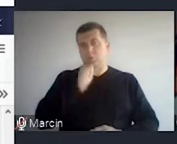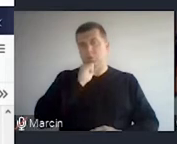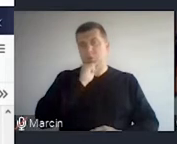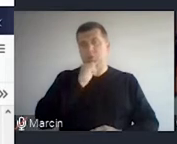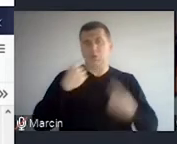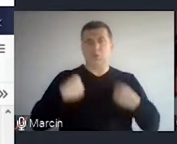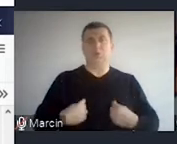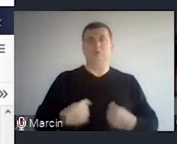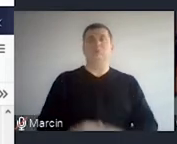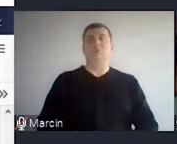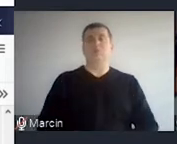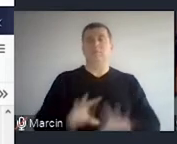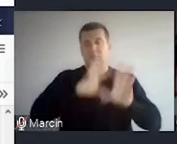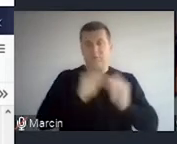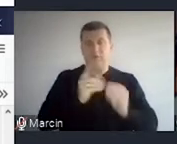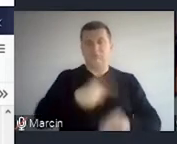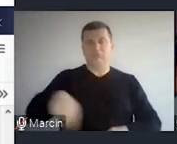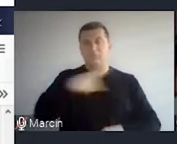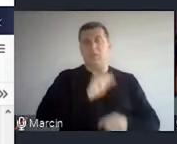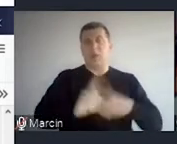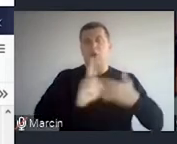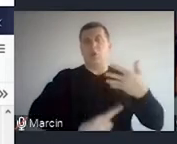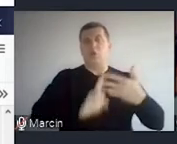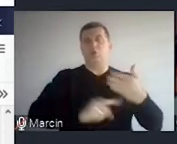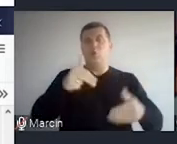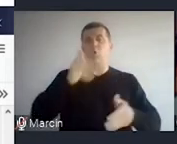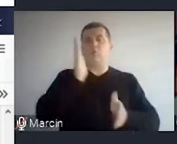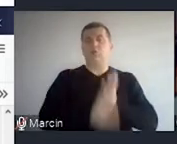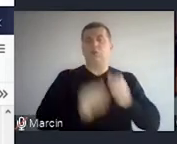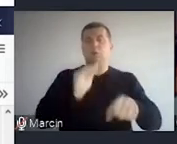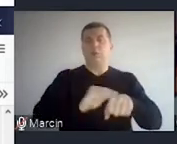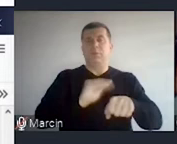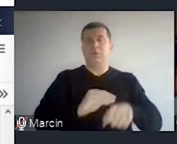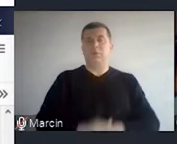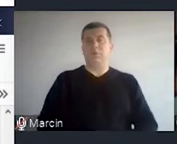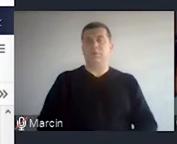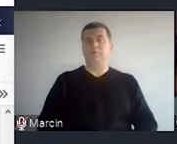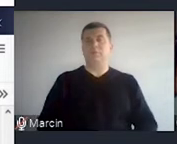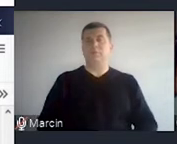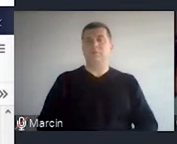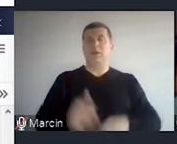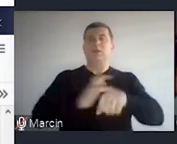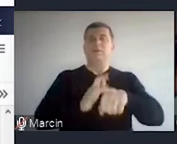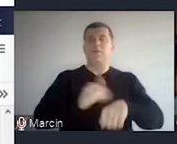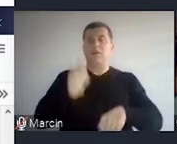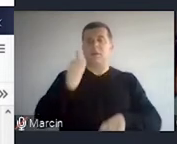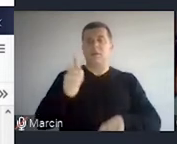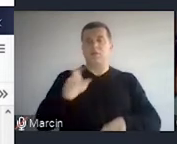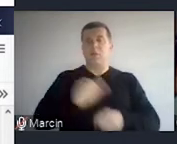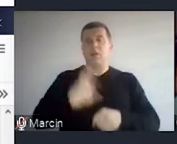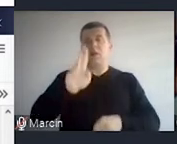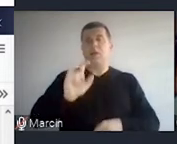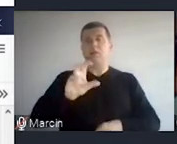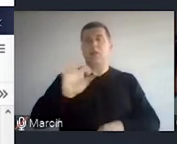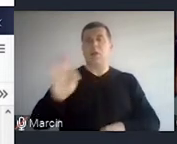skalę i wszyscy uczestnicy są rozliczani uproszczoną metodą. Tylko tak, stawka jednostkowa to